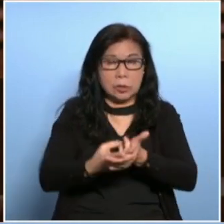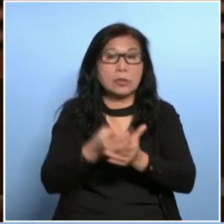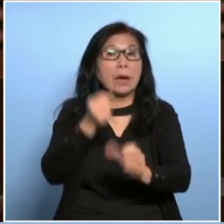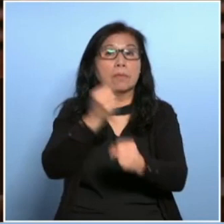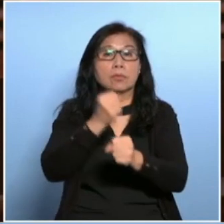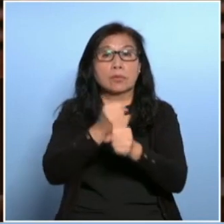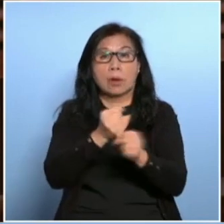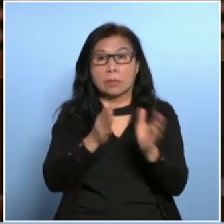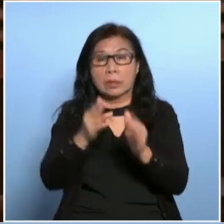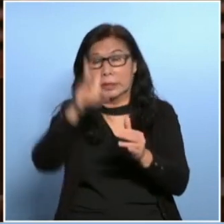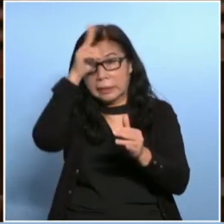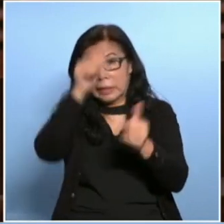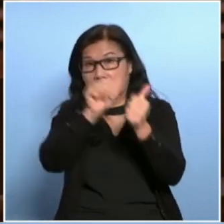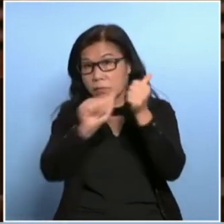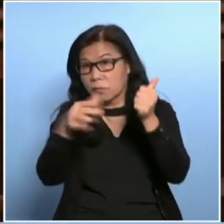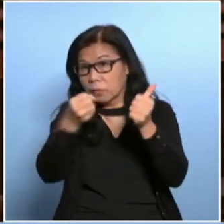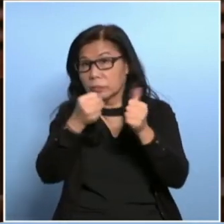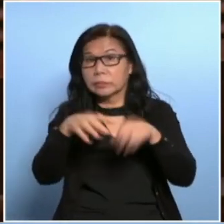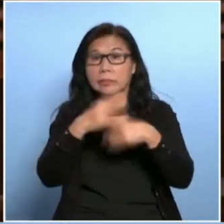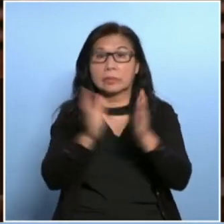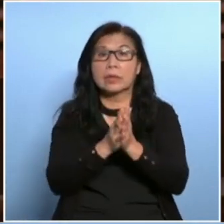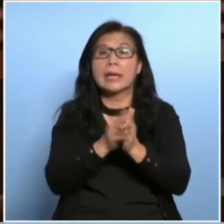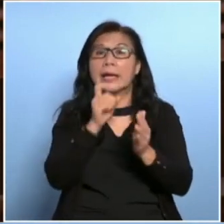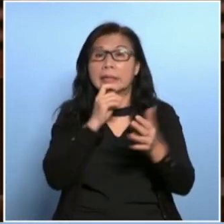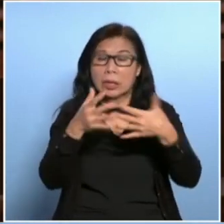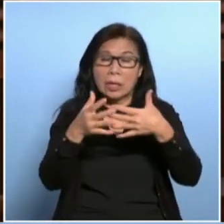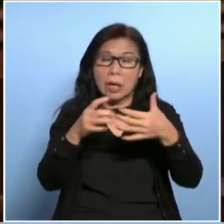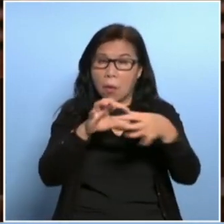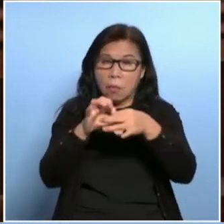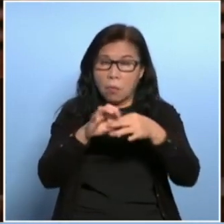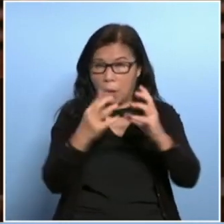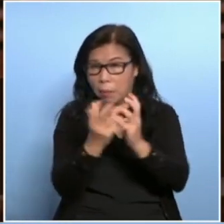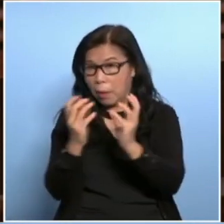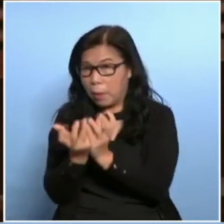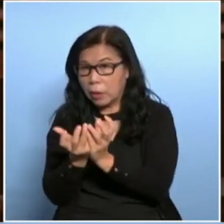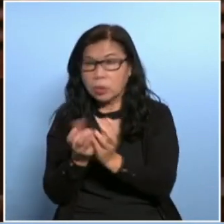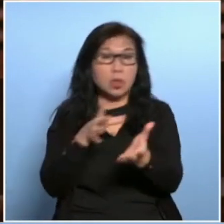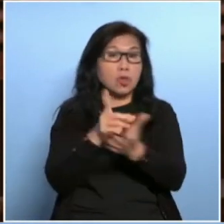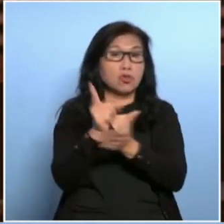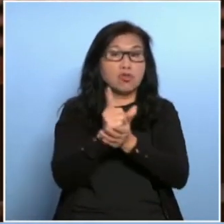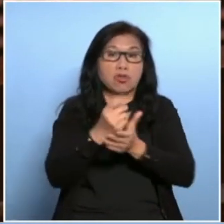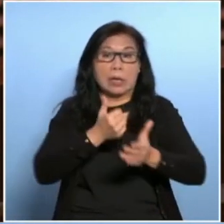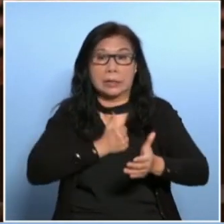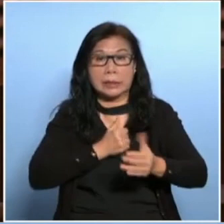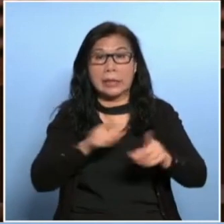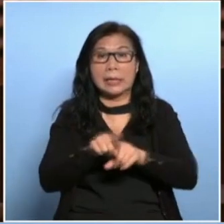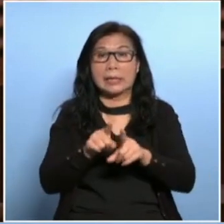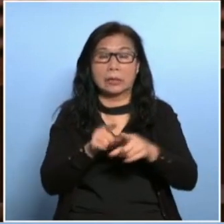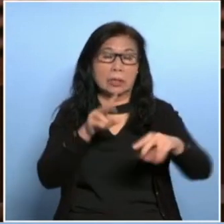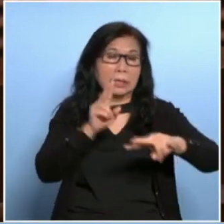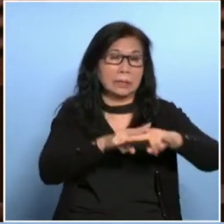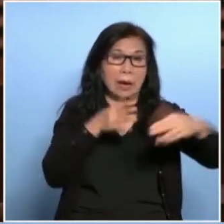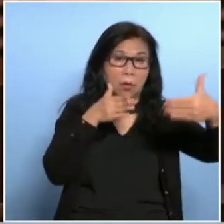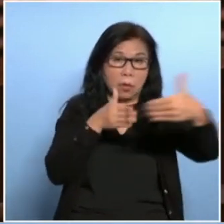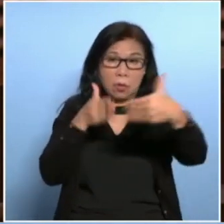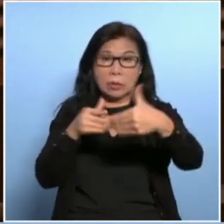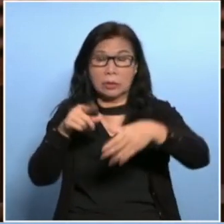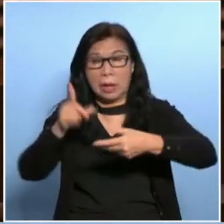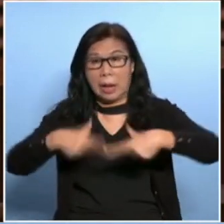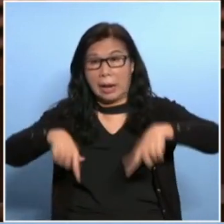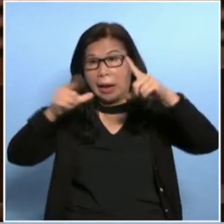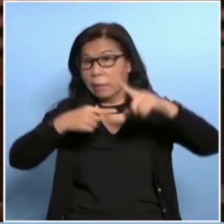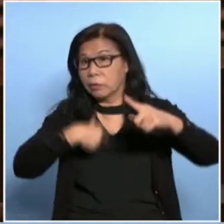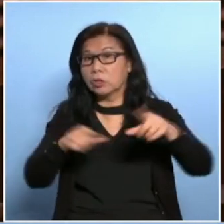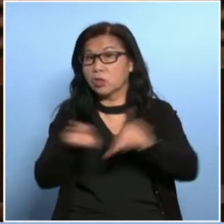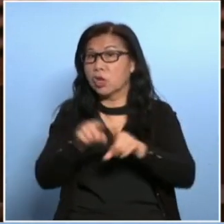都政務司司長亦都聯同即係相關的部門啊專家咧，係同內地的官員去對接，目的同阿林議員所提的一